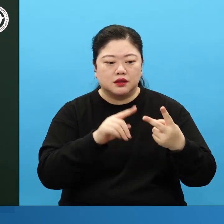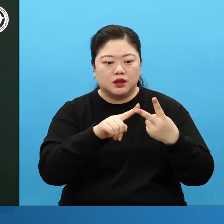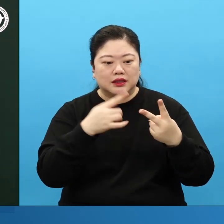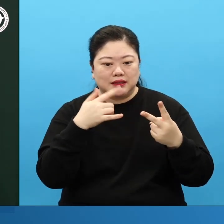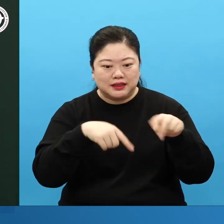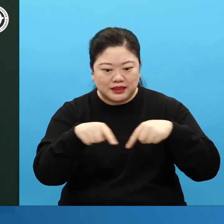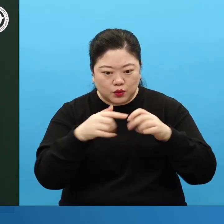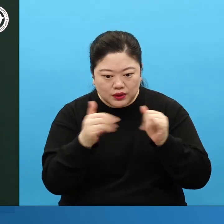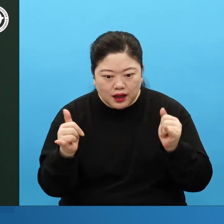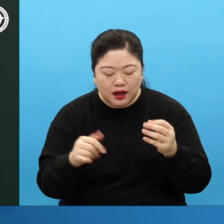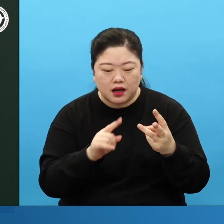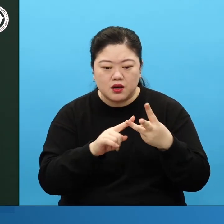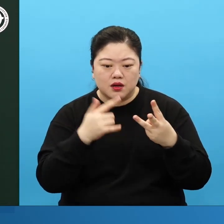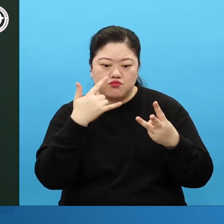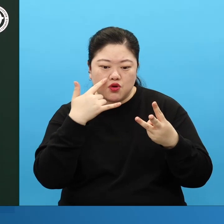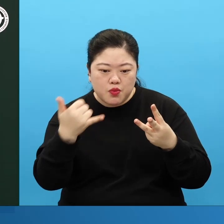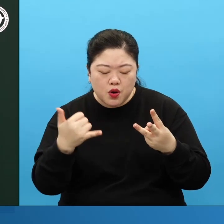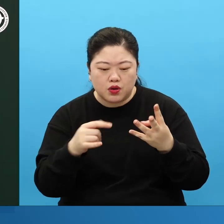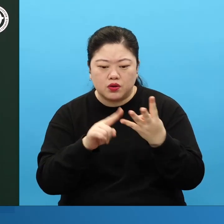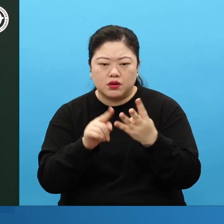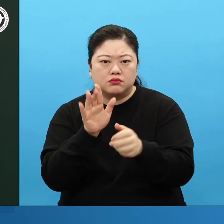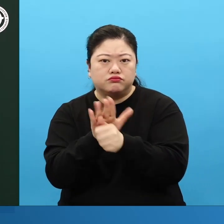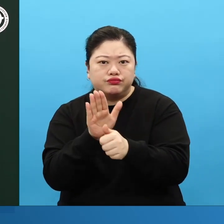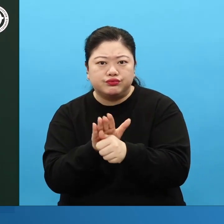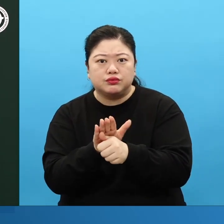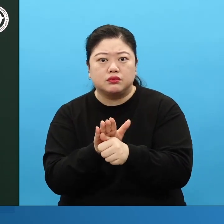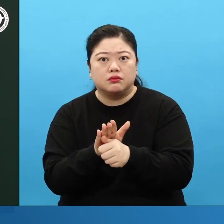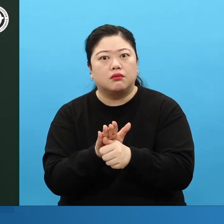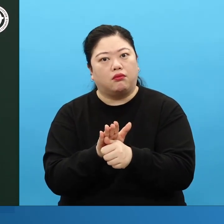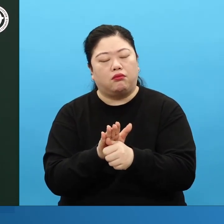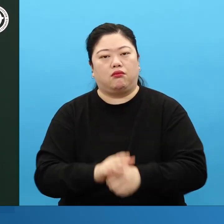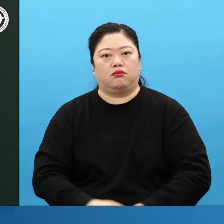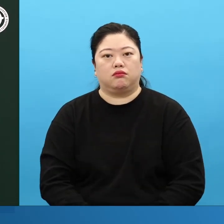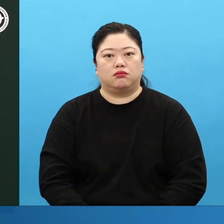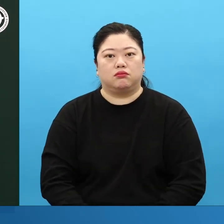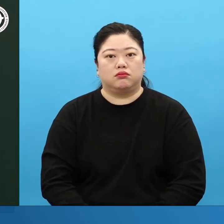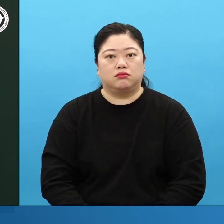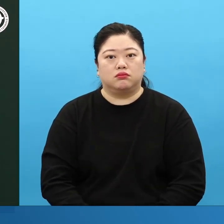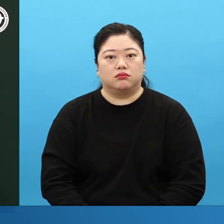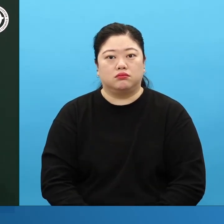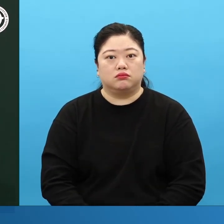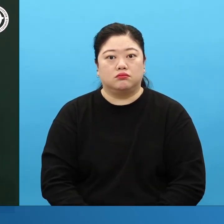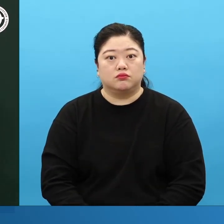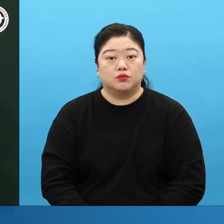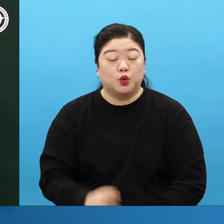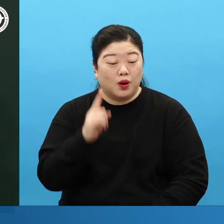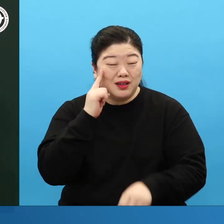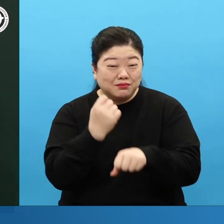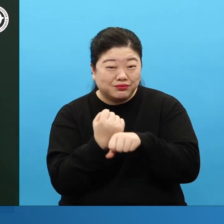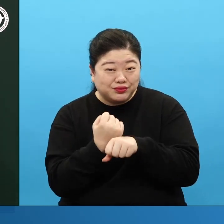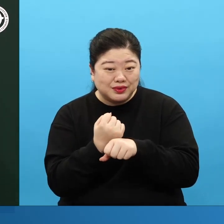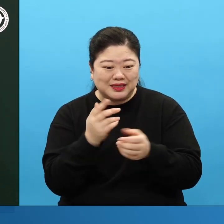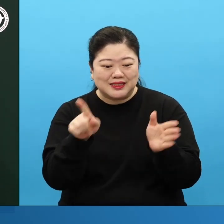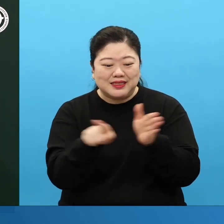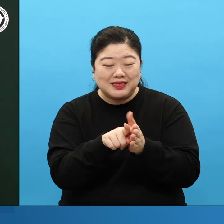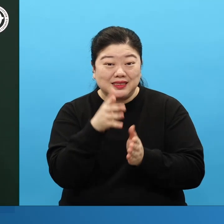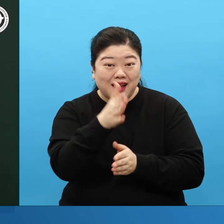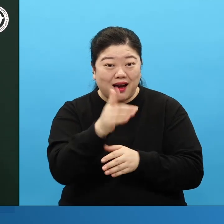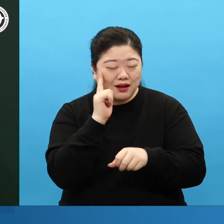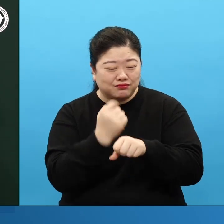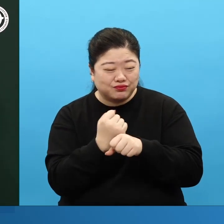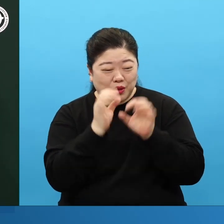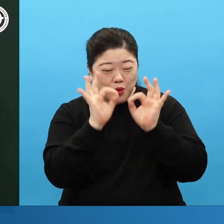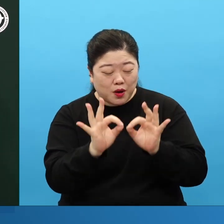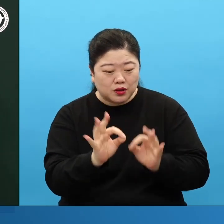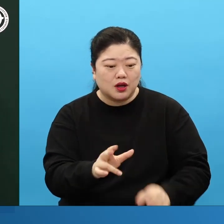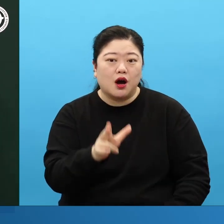mí. 어떤 사람은 여호수아보다 갈렙이 내게 맞는 거다 이런 사람도 있단 말이에요. O por ejemplo, hay personas, pues yo veo que Caleb es mejor que